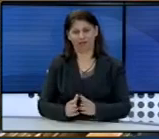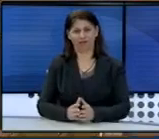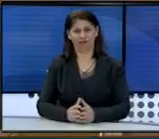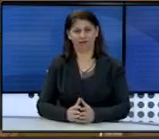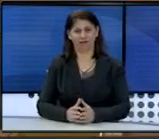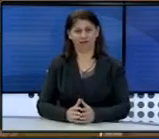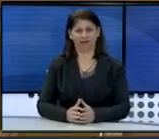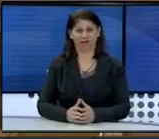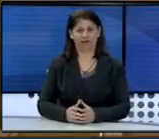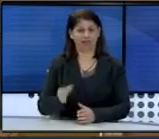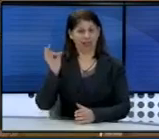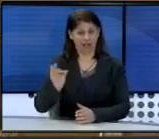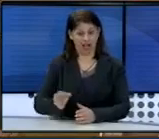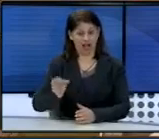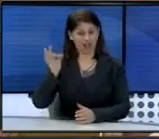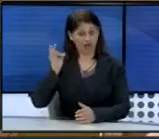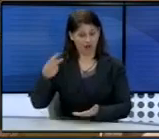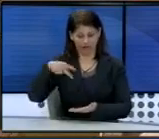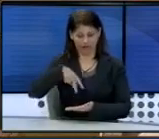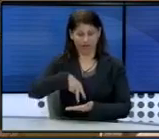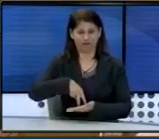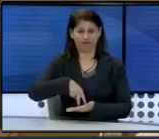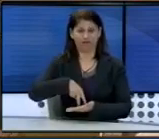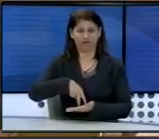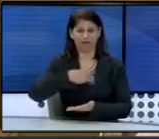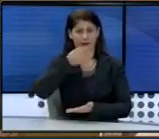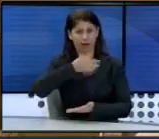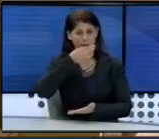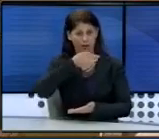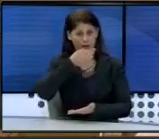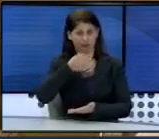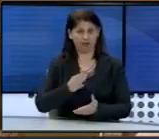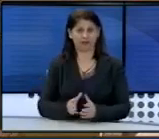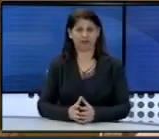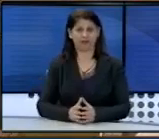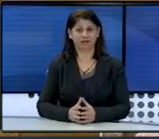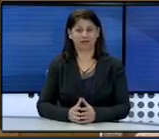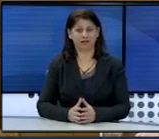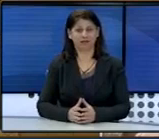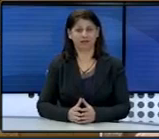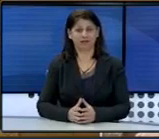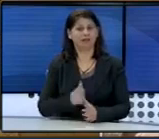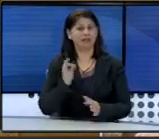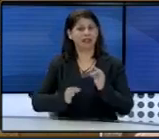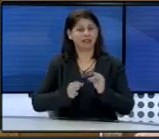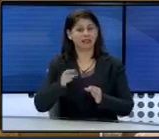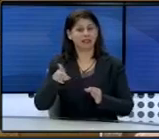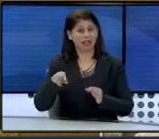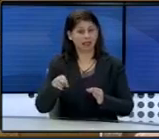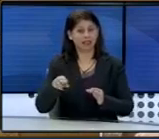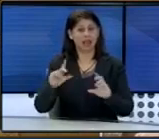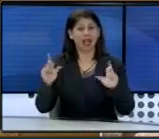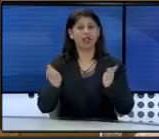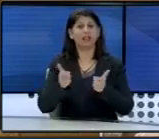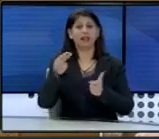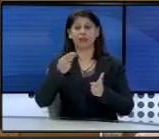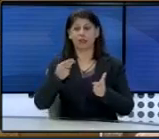Κάθε φορά που ανεβαίνω στο βήμα, ενώ η συζήτηση αφορά τα εθνικά μας θέματα,